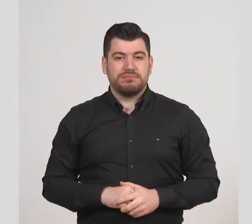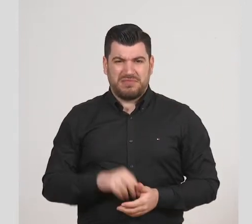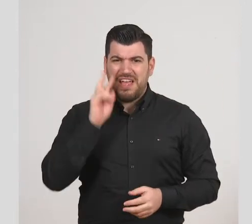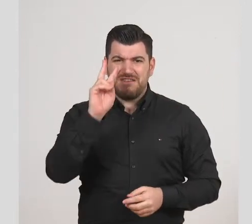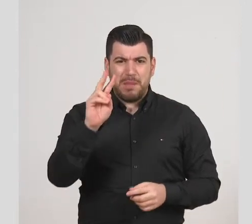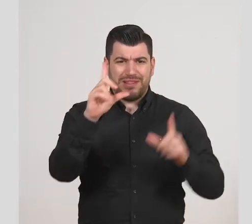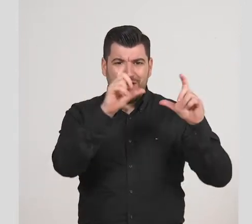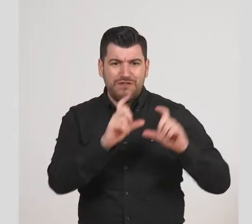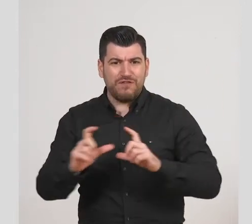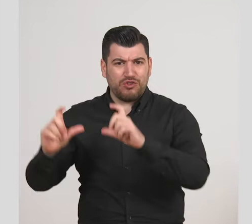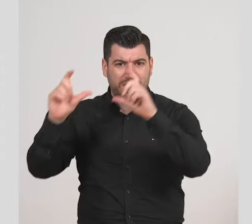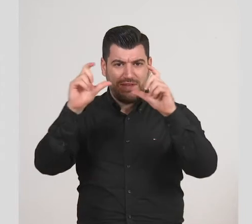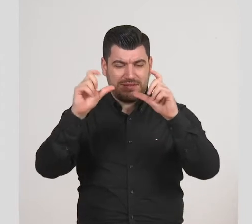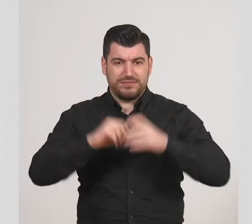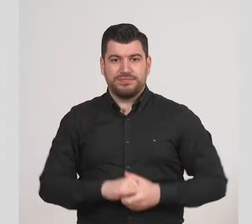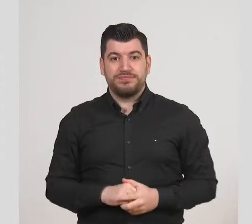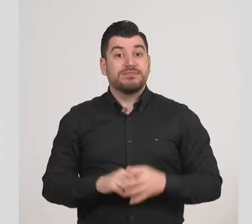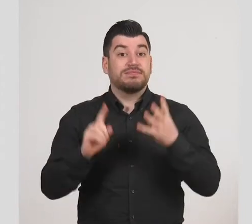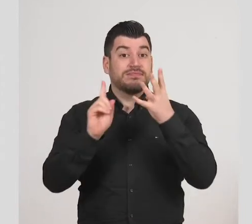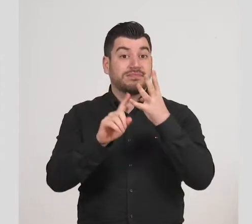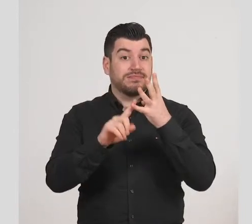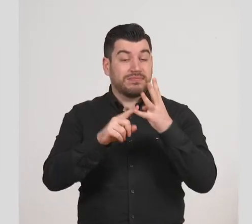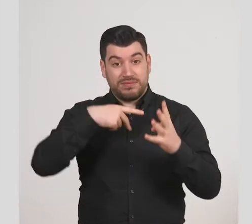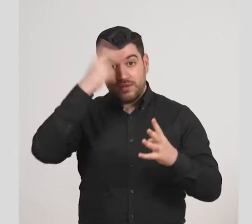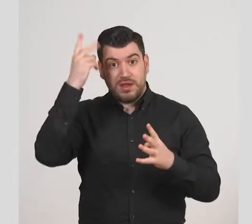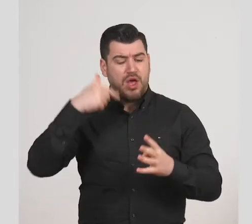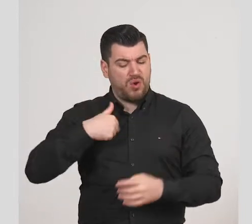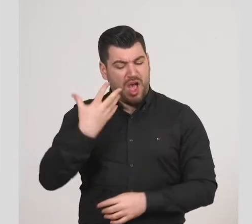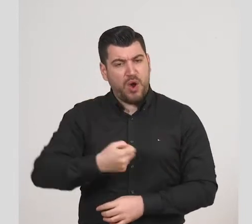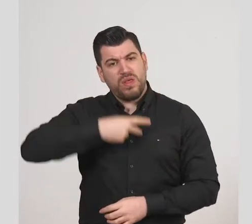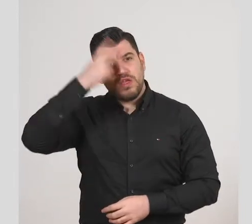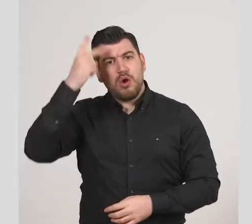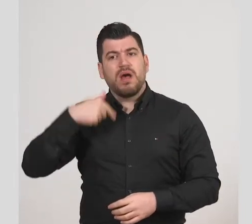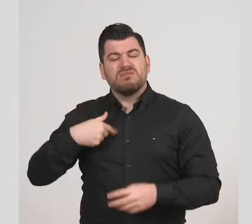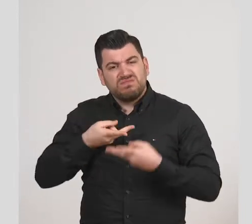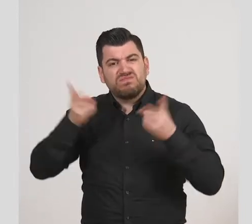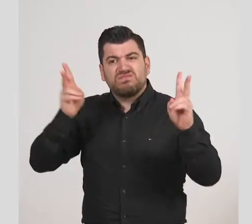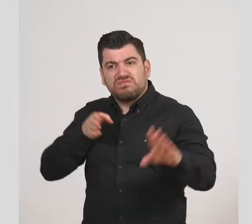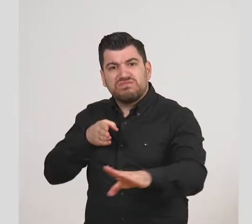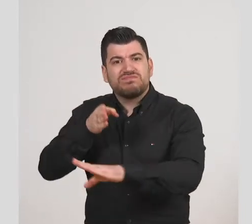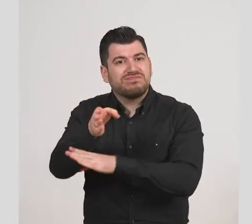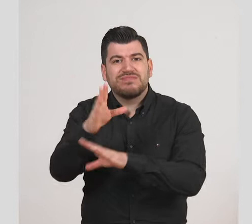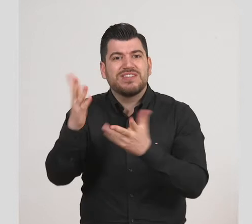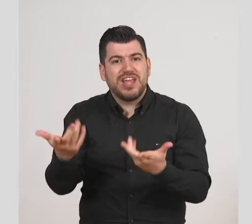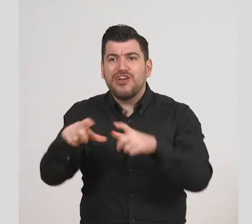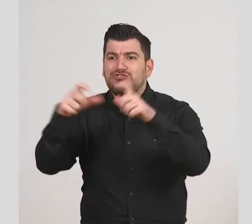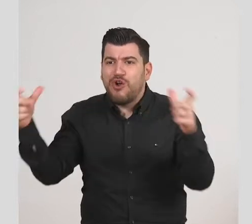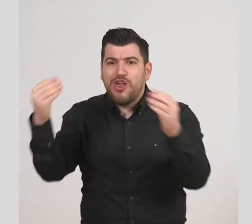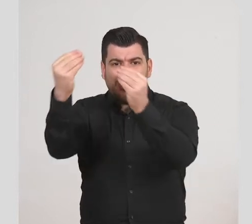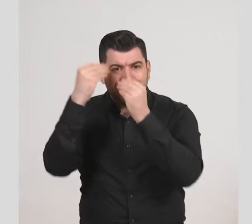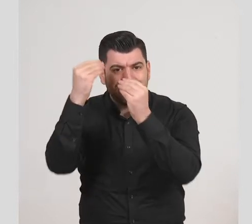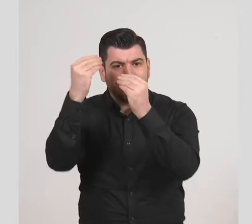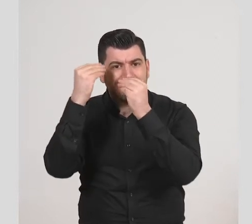Βλέπετε και τις εικόνες. 4 «Δικαιούμαι να έχω ελεύθερη πρόσβαση στο μαγικό κόσμο της